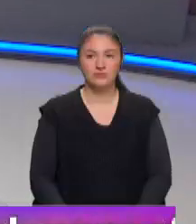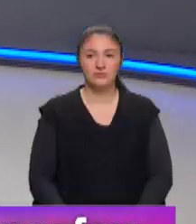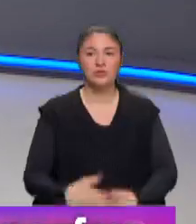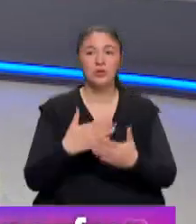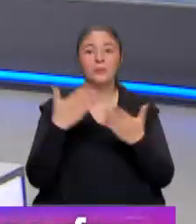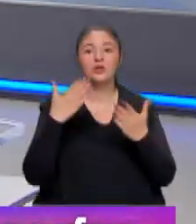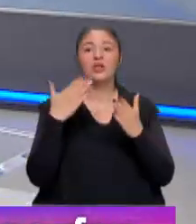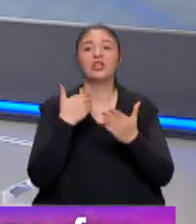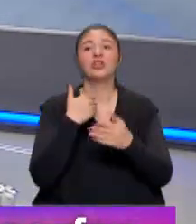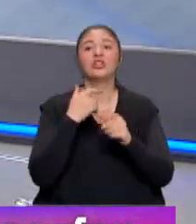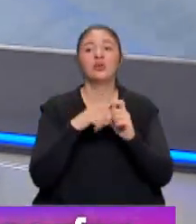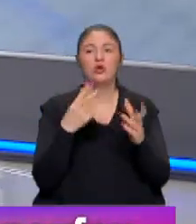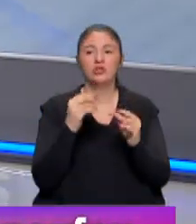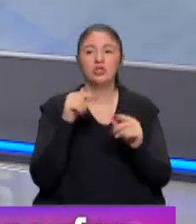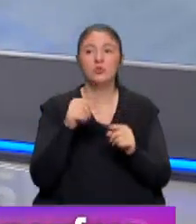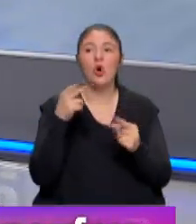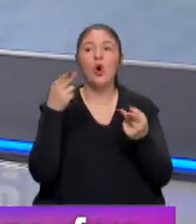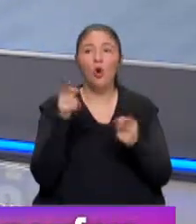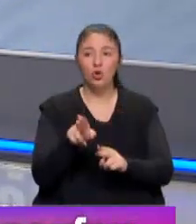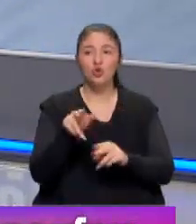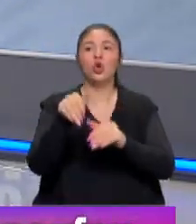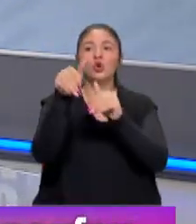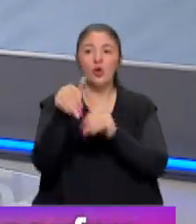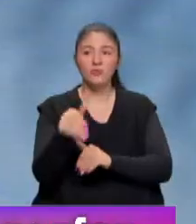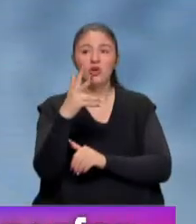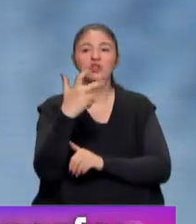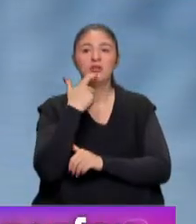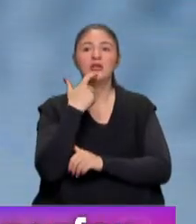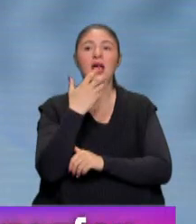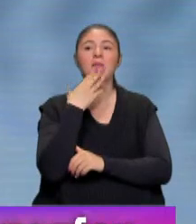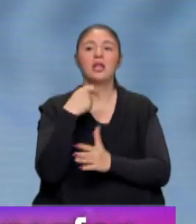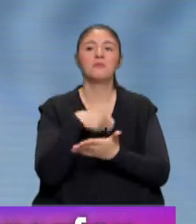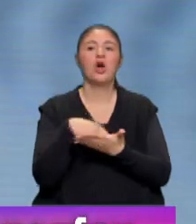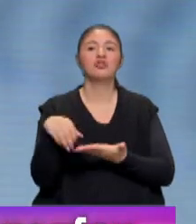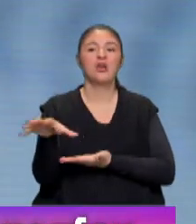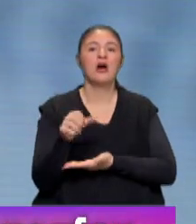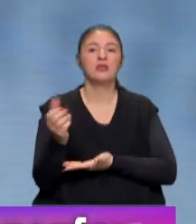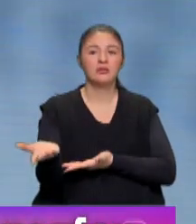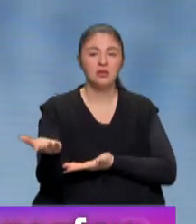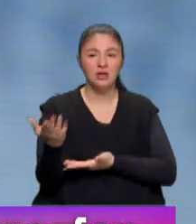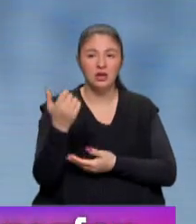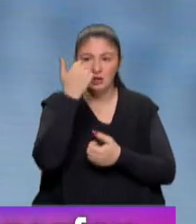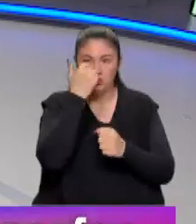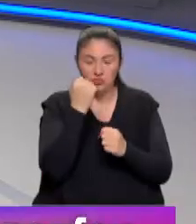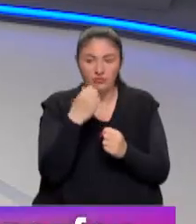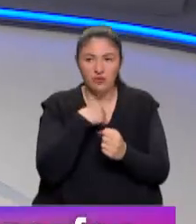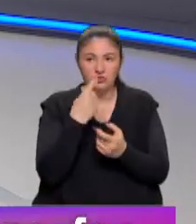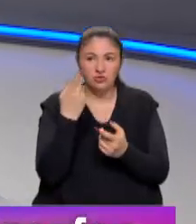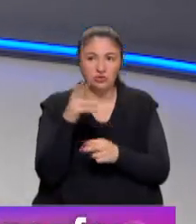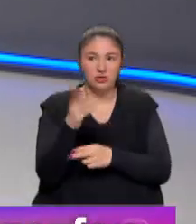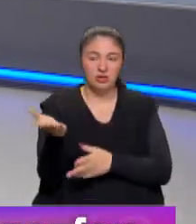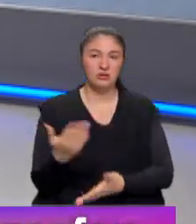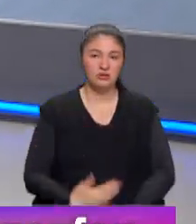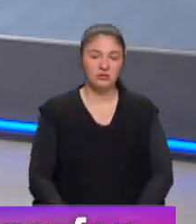Büyük geçmiş olsun. Şimdi öldürdü, gömdü, 3 yıl emekli maaşını çekti. Kan donduran bir cinayet.